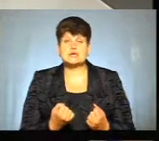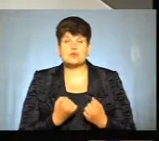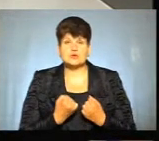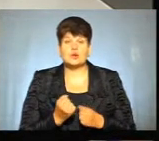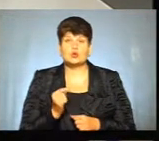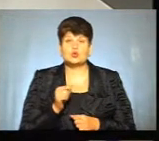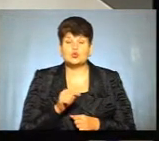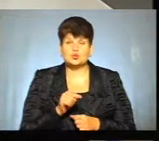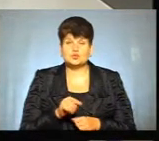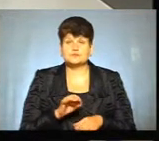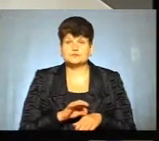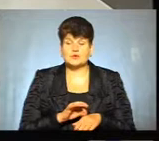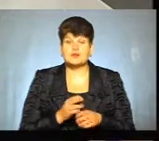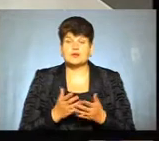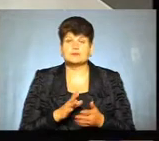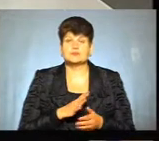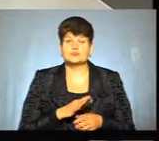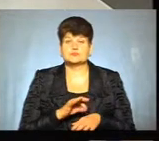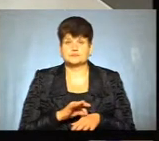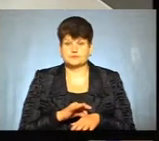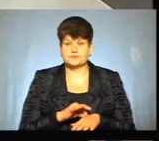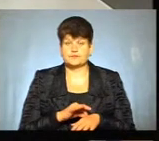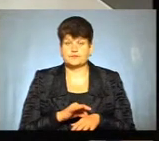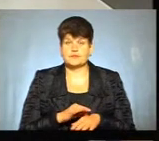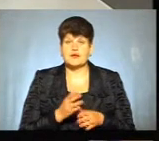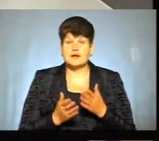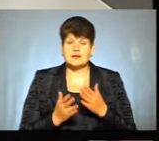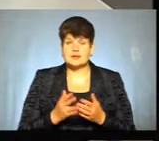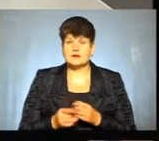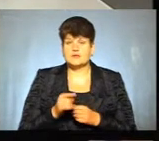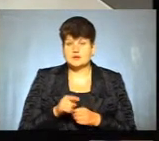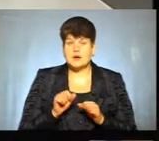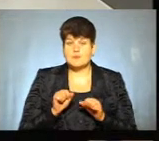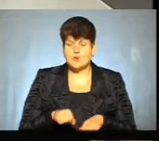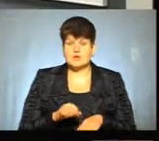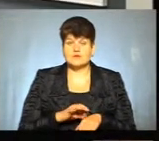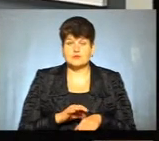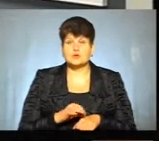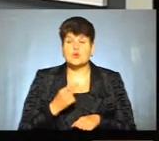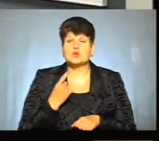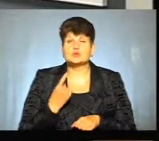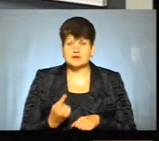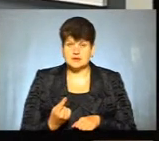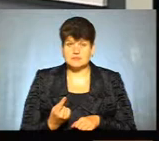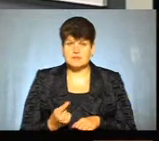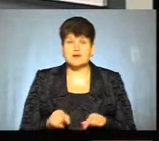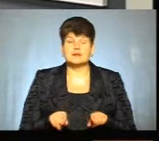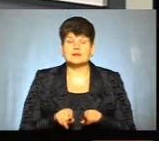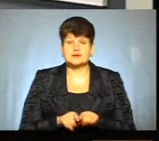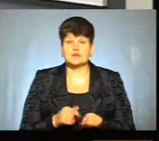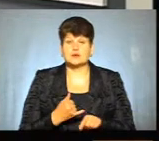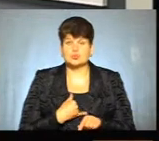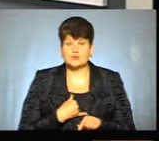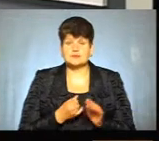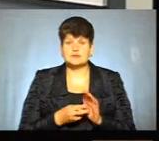того збудника грипу, яким вона перехворіла. Але вона могла перехворіти одним із них. Але так як у нас